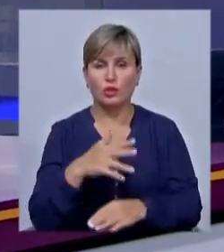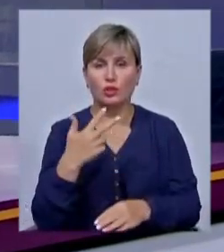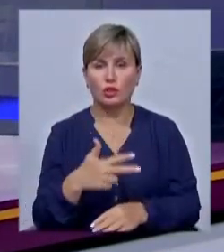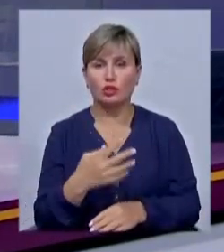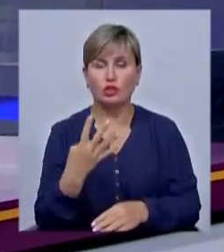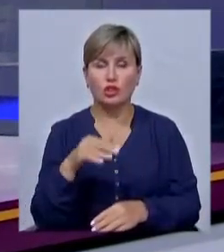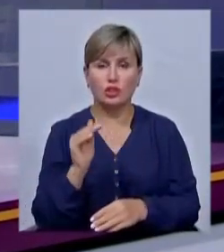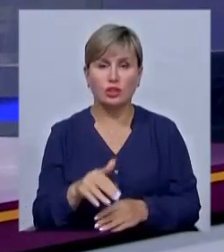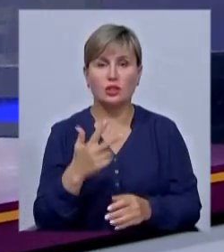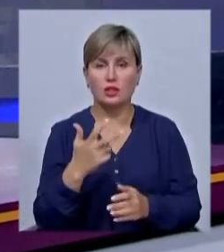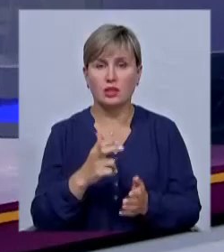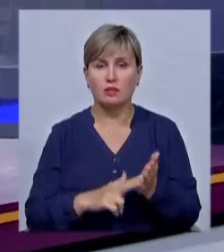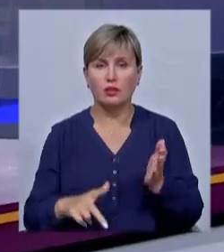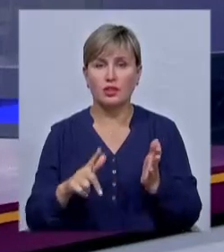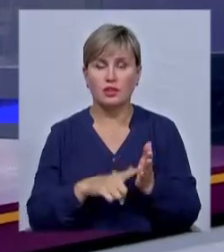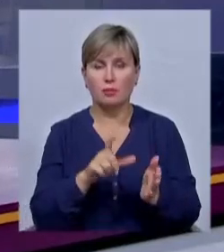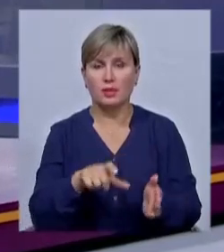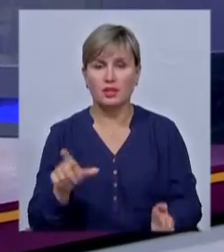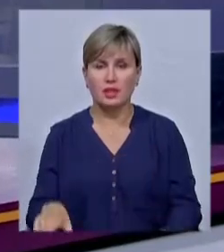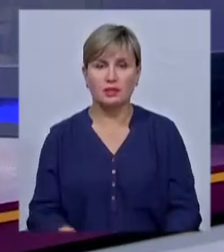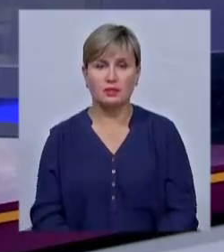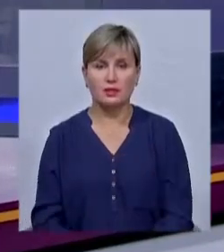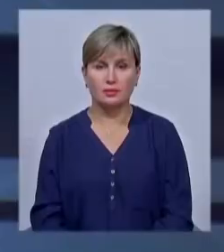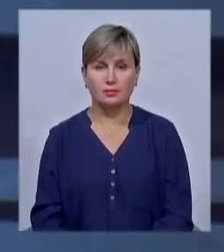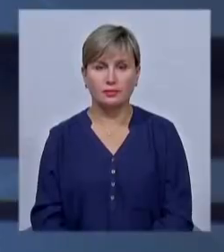четыре тысячи триста восемьдесят семь пациентов